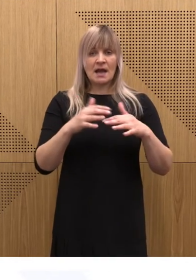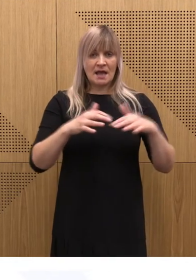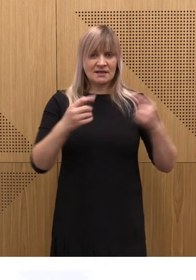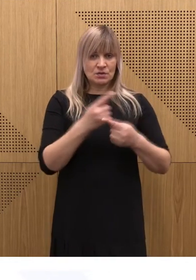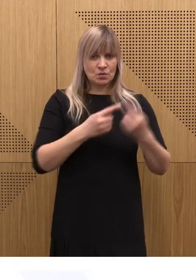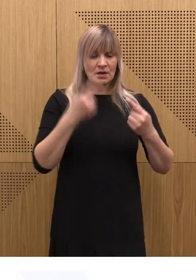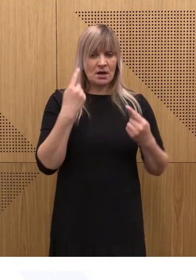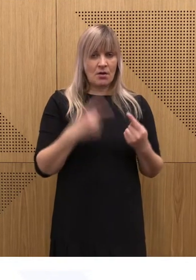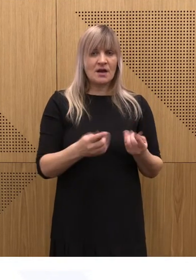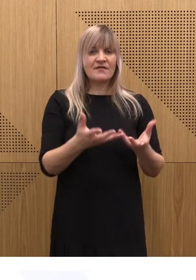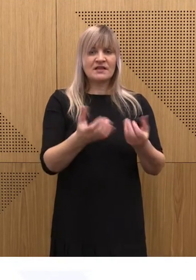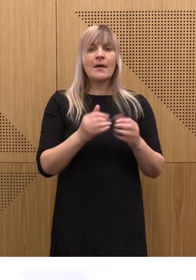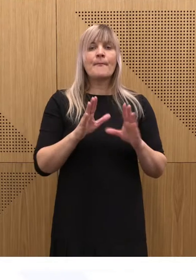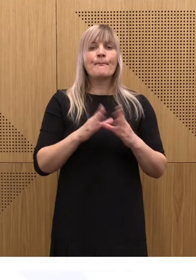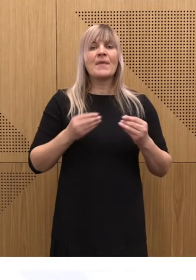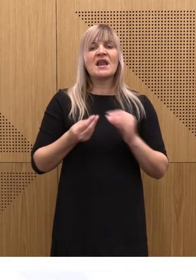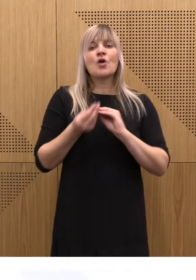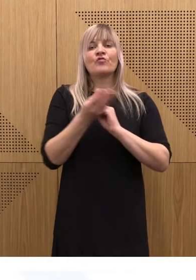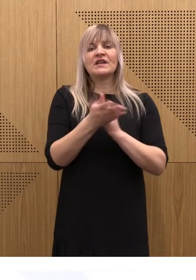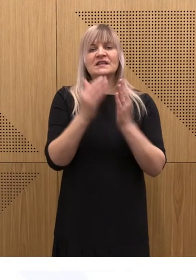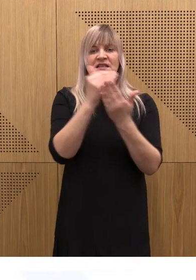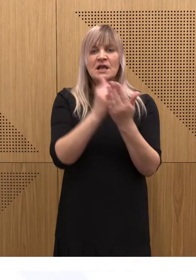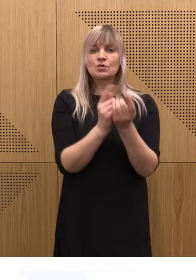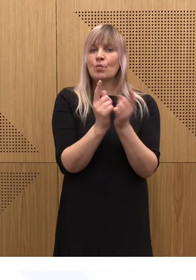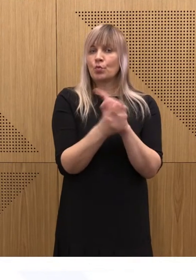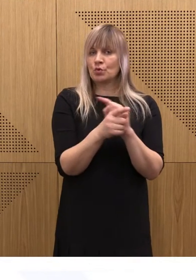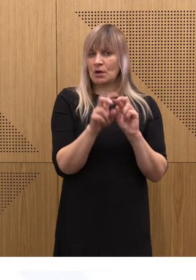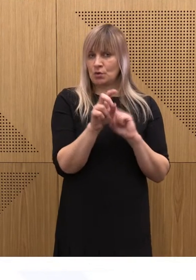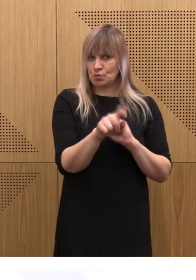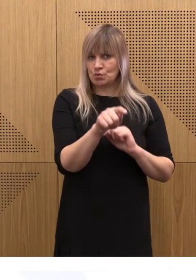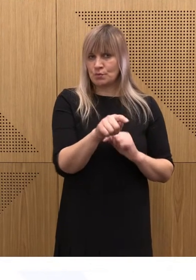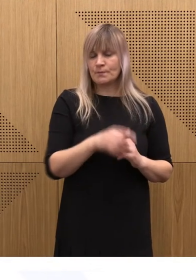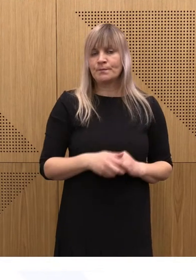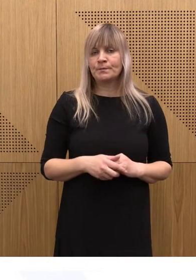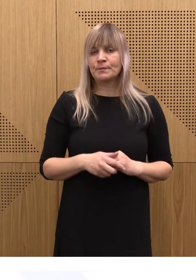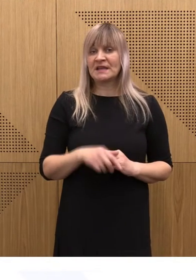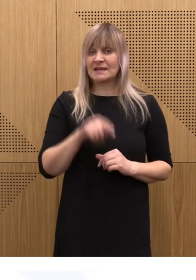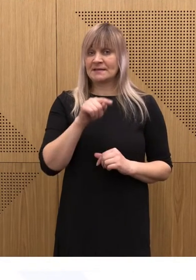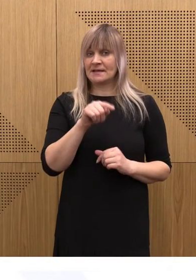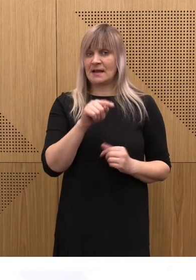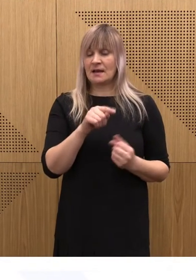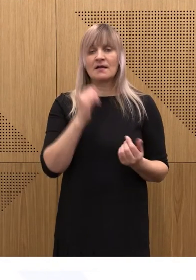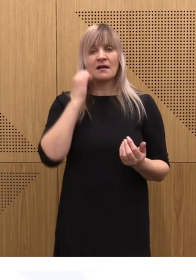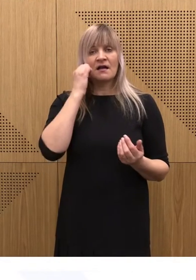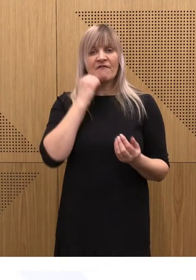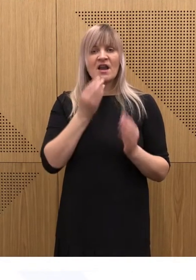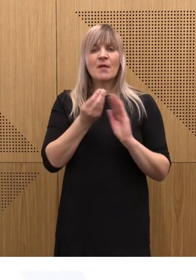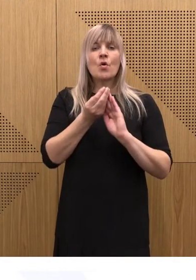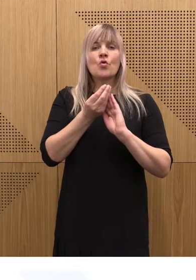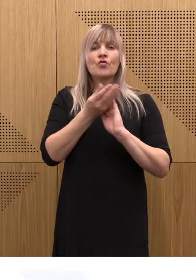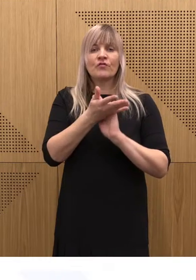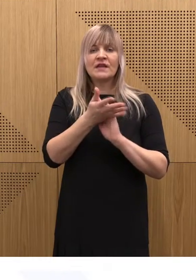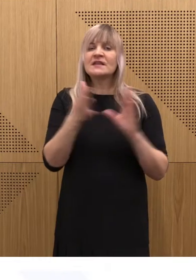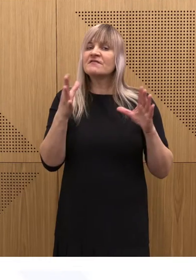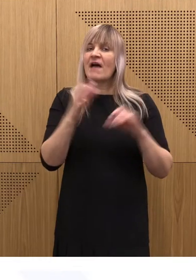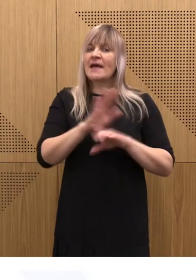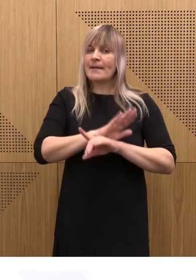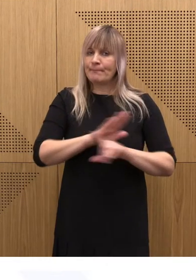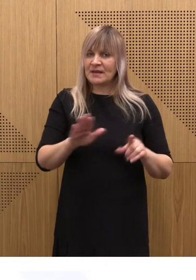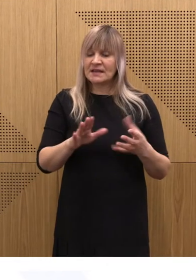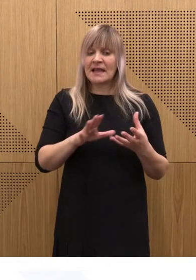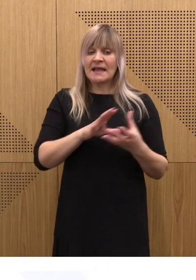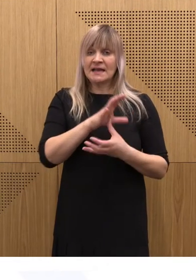istungil vastu võetud perehüvitise seaduse muudatust, millega siis vanema hüvitis ei vähene